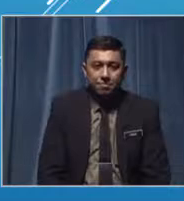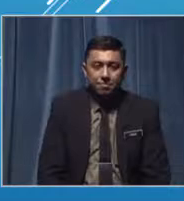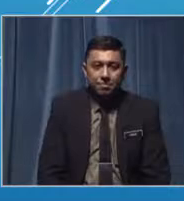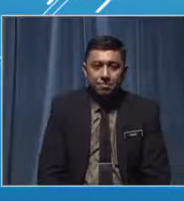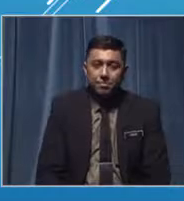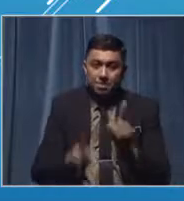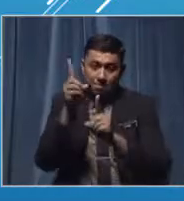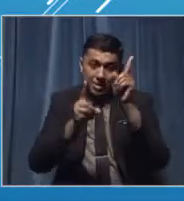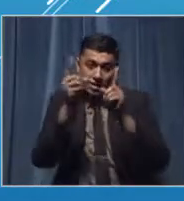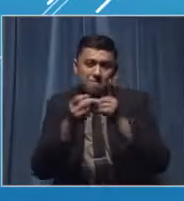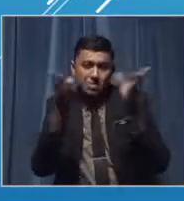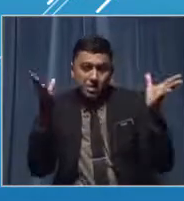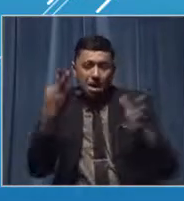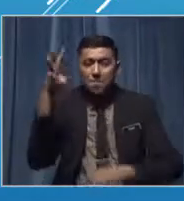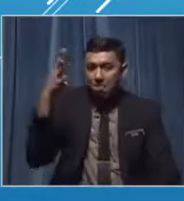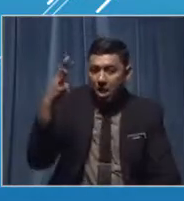bintang pecah 14,